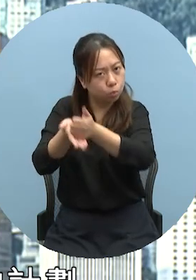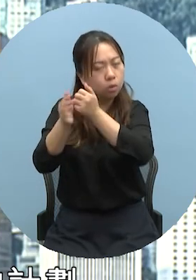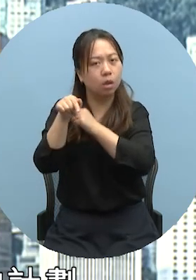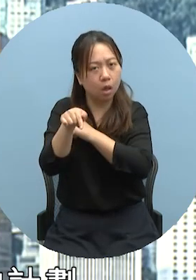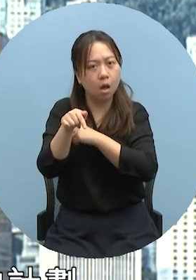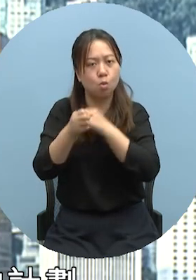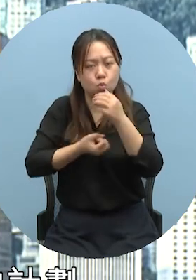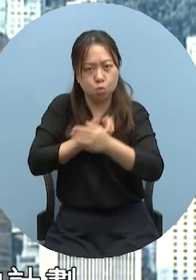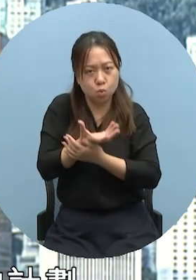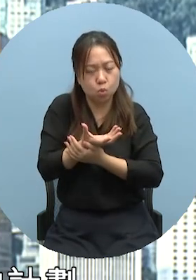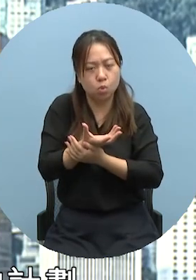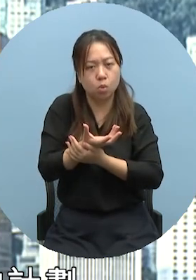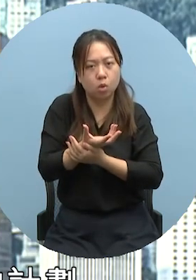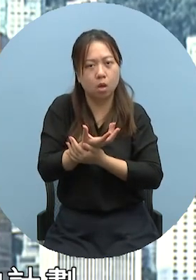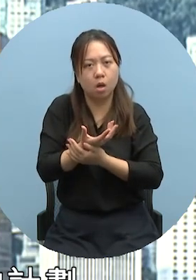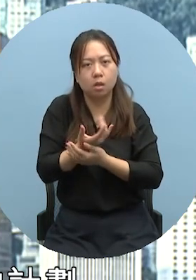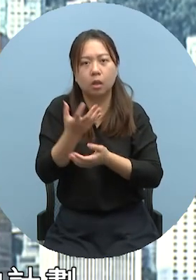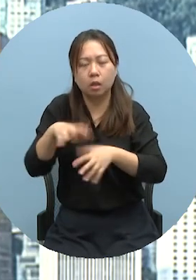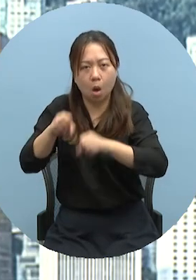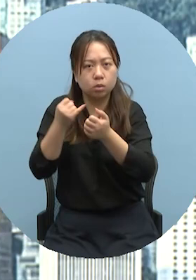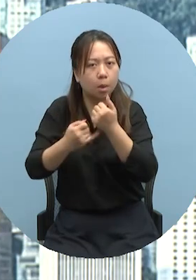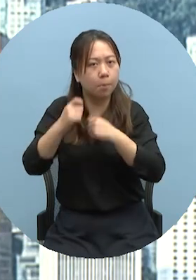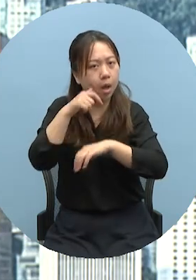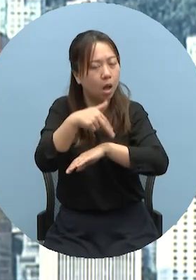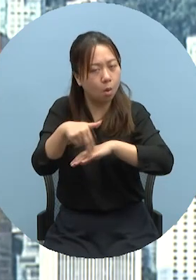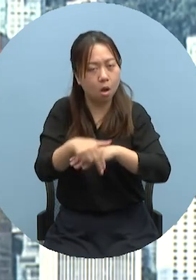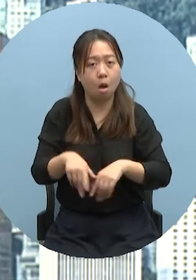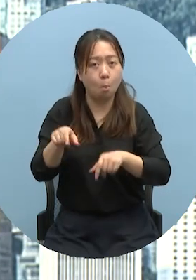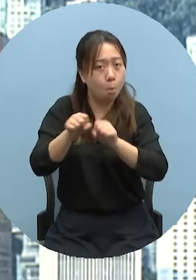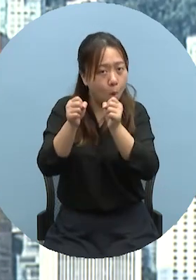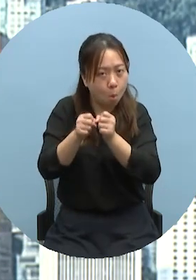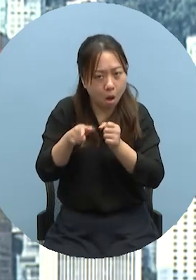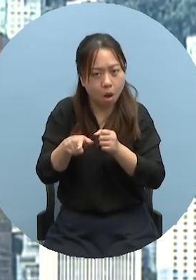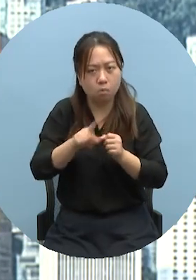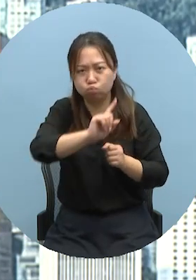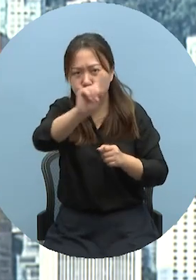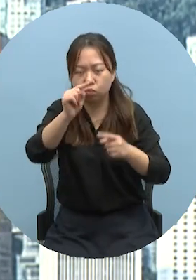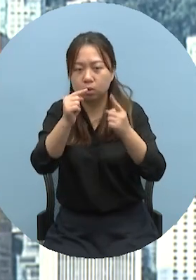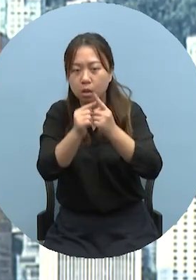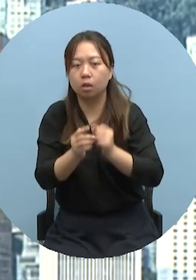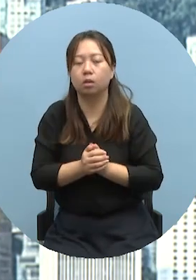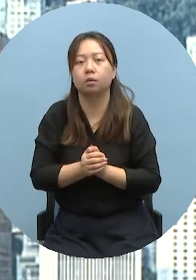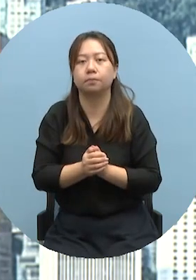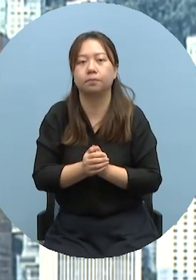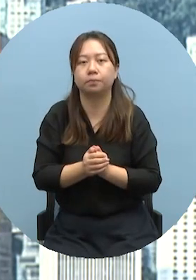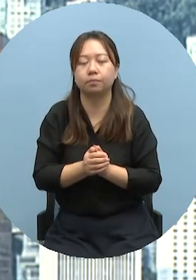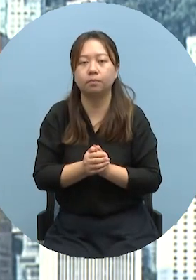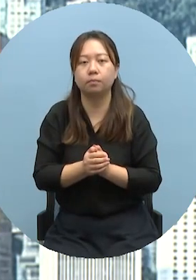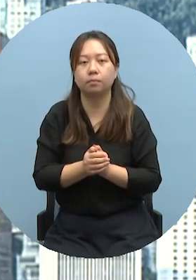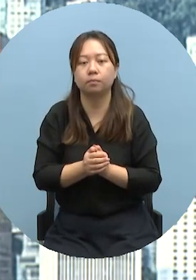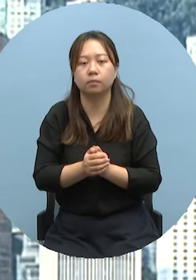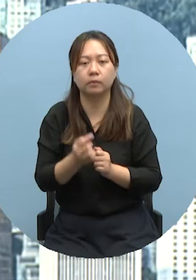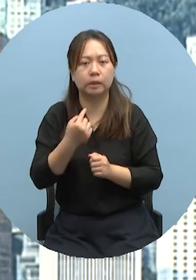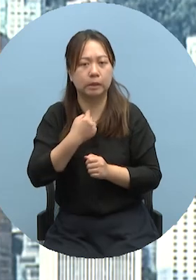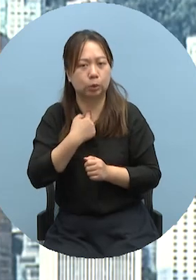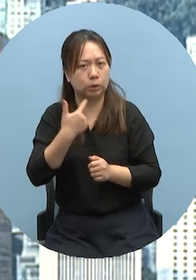器官去拯救生命嘅計劃，破壞呢個系統嘅任何人，我哋都應該嚴厲